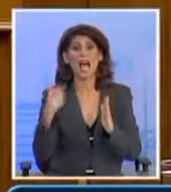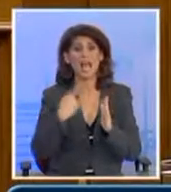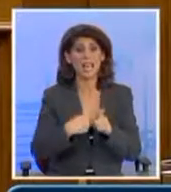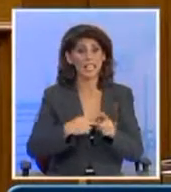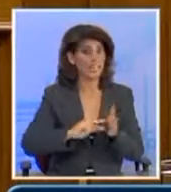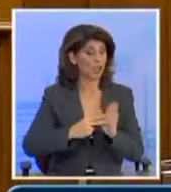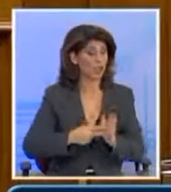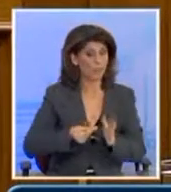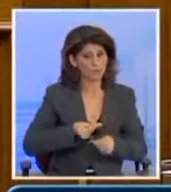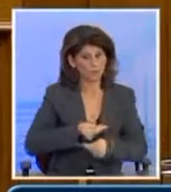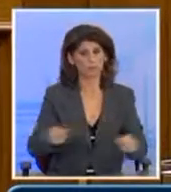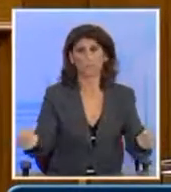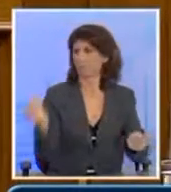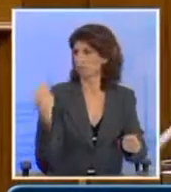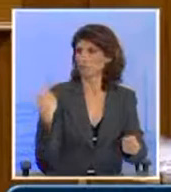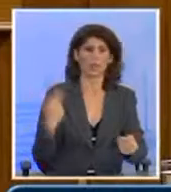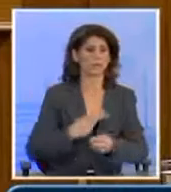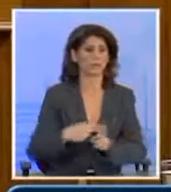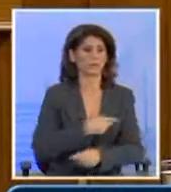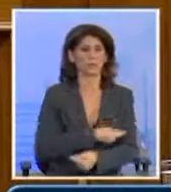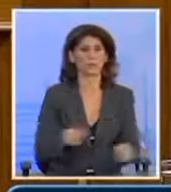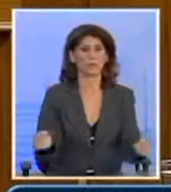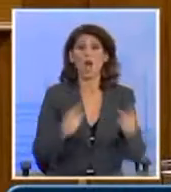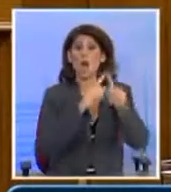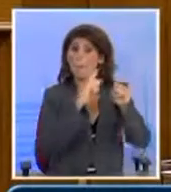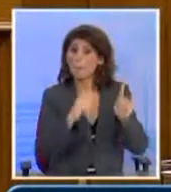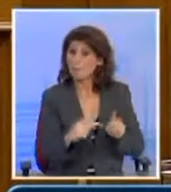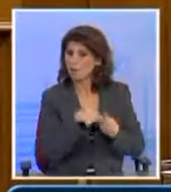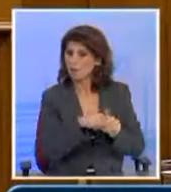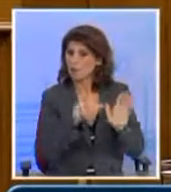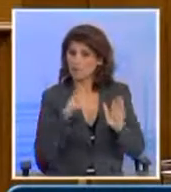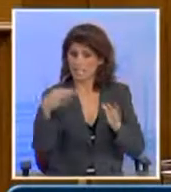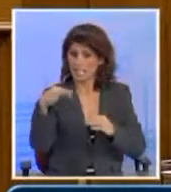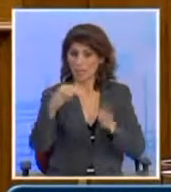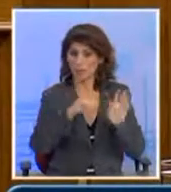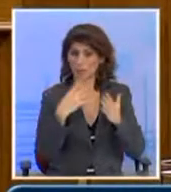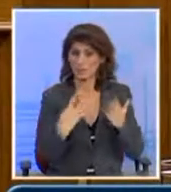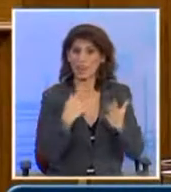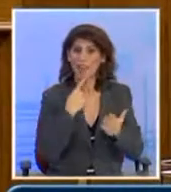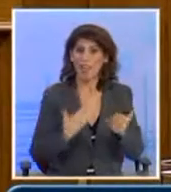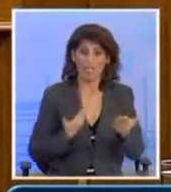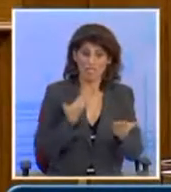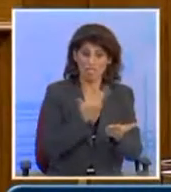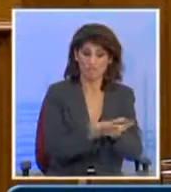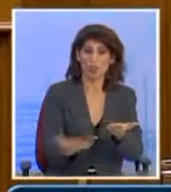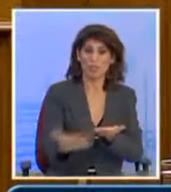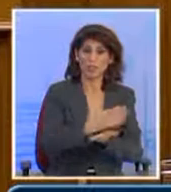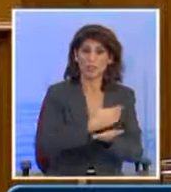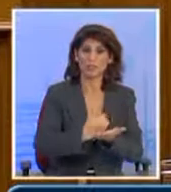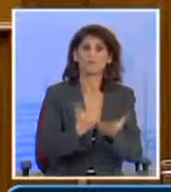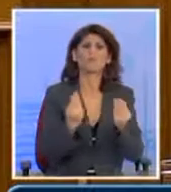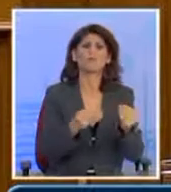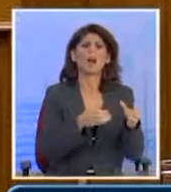που δόθηκε πρόσφατα στη δημοσιότητα. Ο πίνακας αυτό συγκρίνει δηλωθέντα εισοδήματα